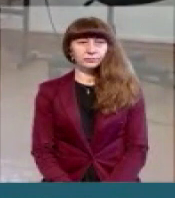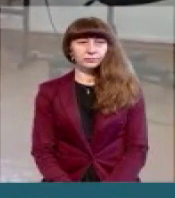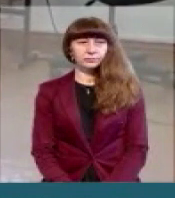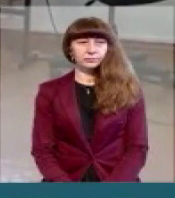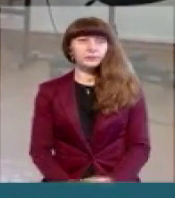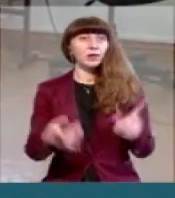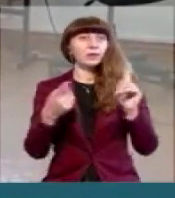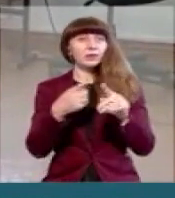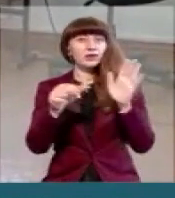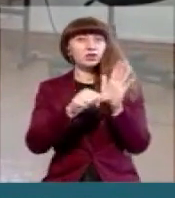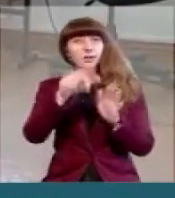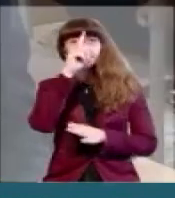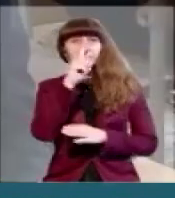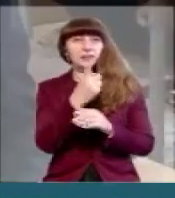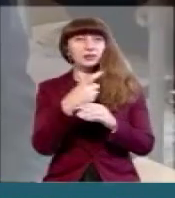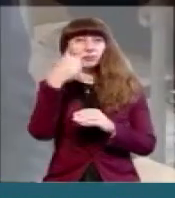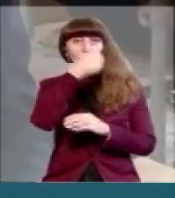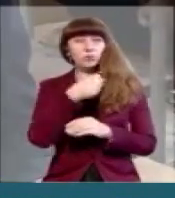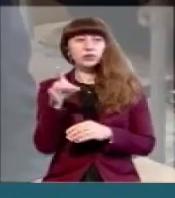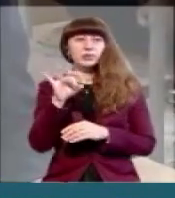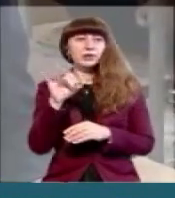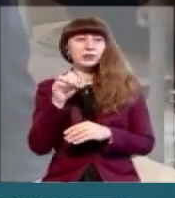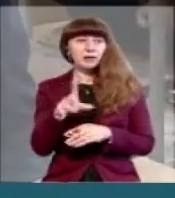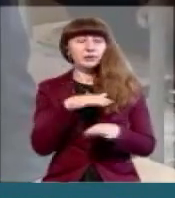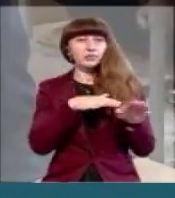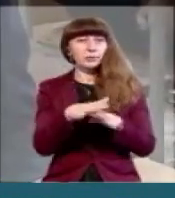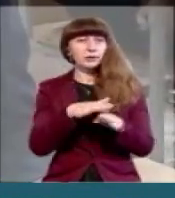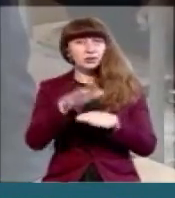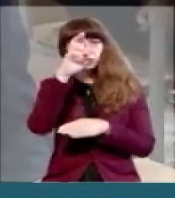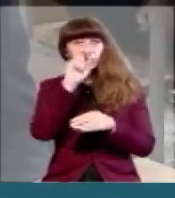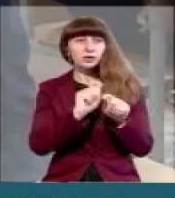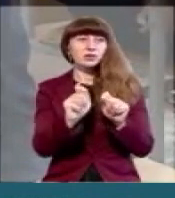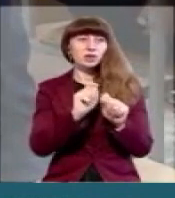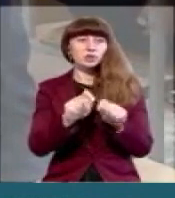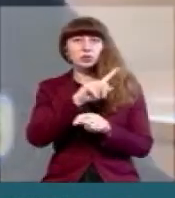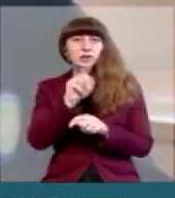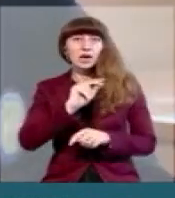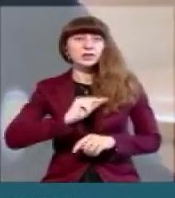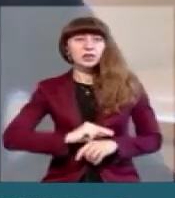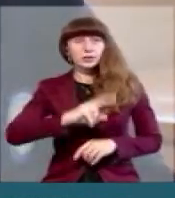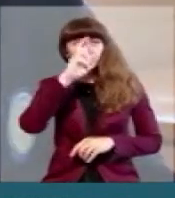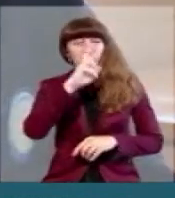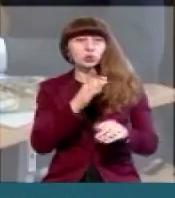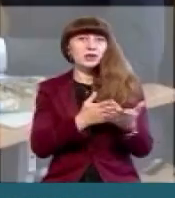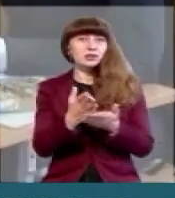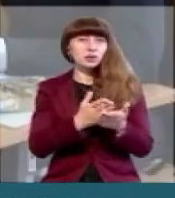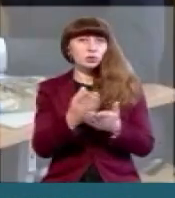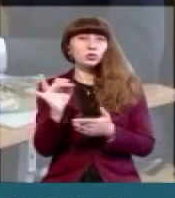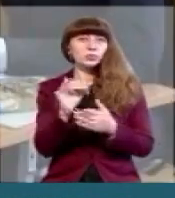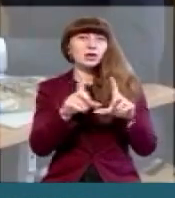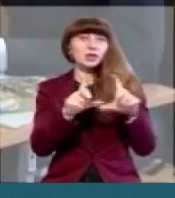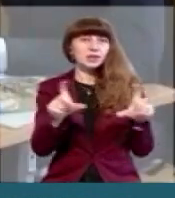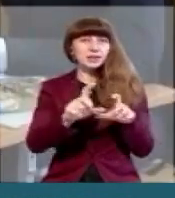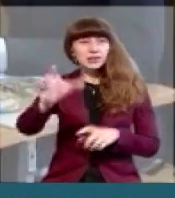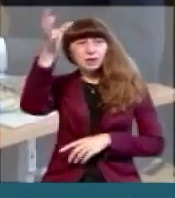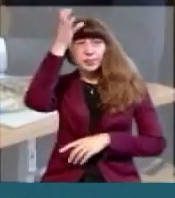Ағымдағы жылдың бірінші жарты жылдығында департамент мемлекеттік қызметкер көрсету білім беру ұйымдарының қызметіне мемлекеттік бақылау іске асырды. Сондай-ақ білім